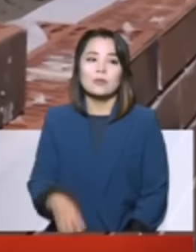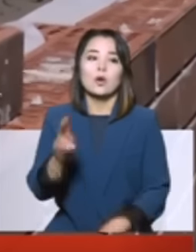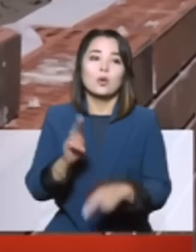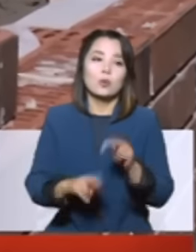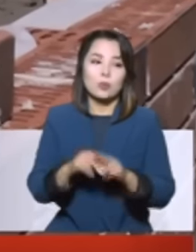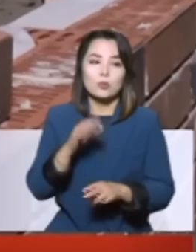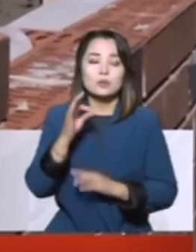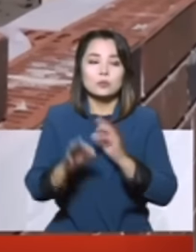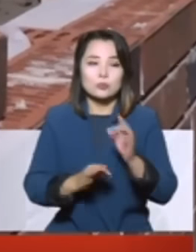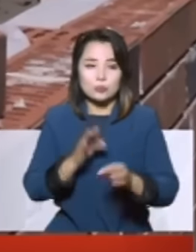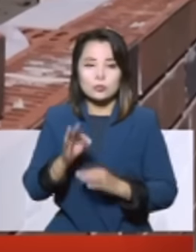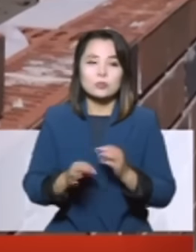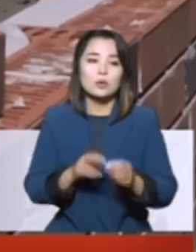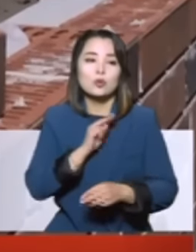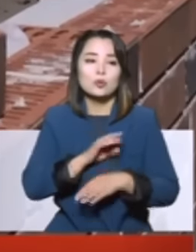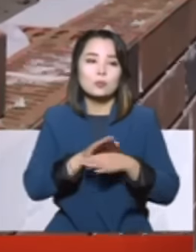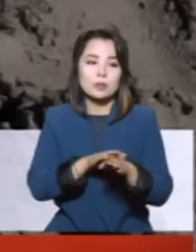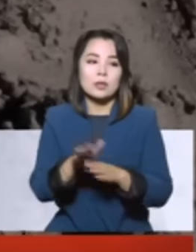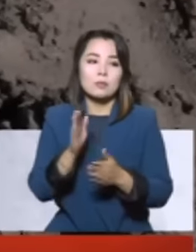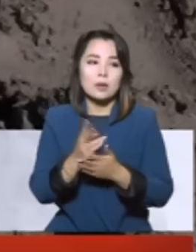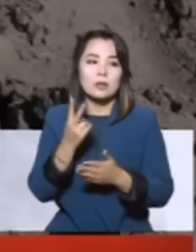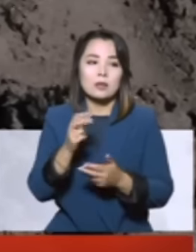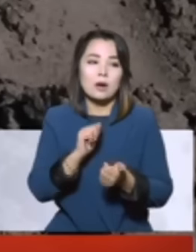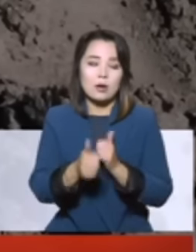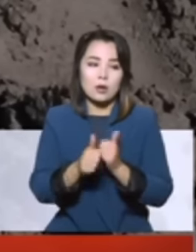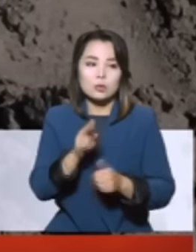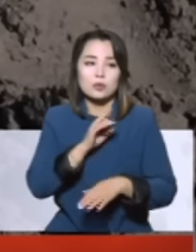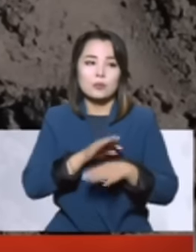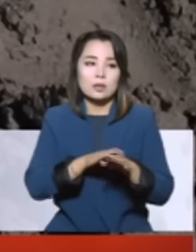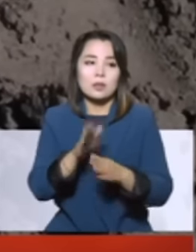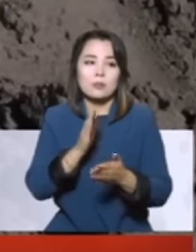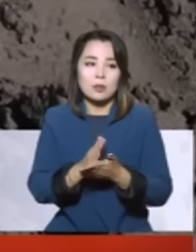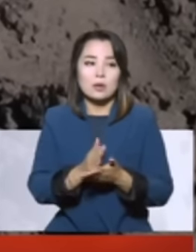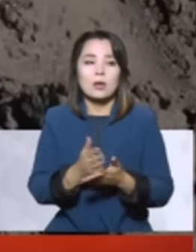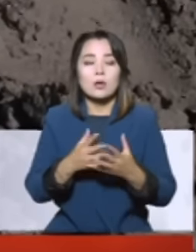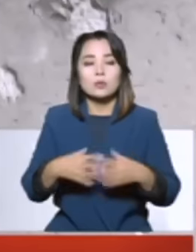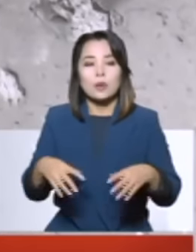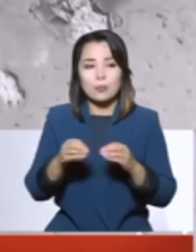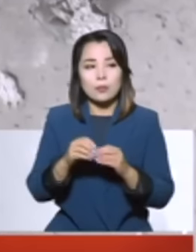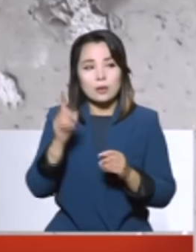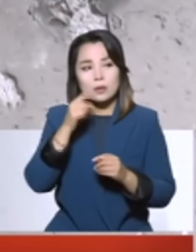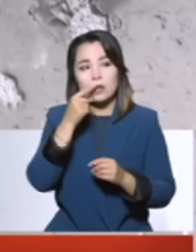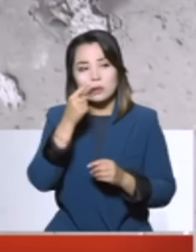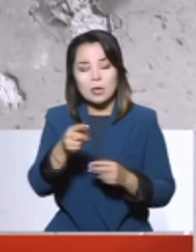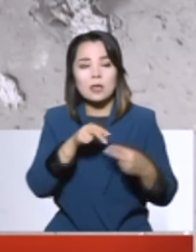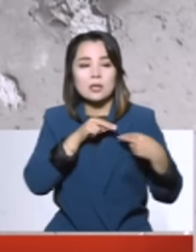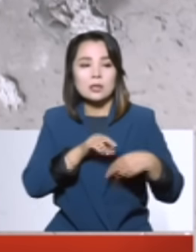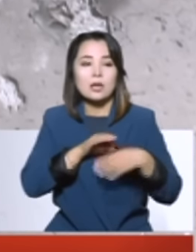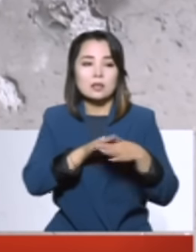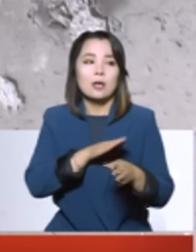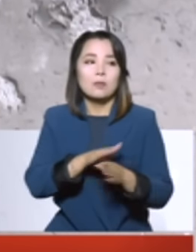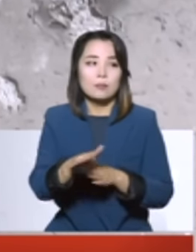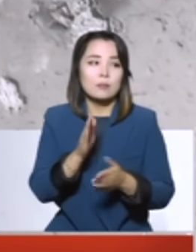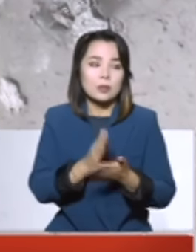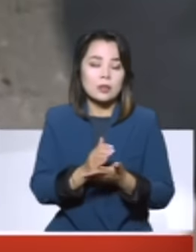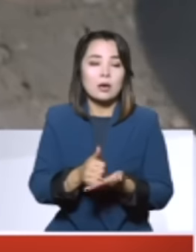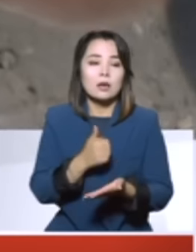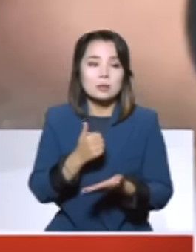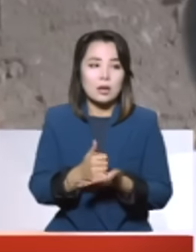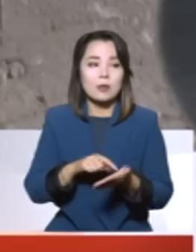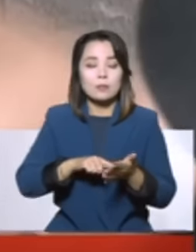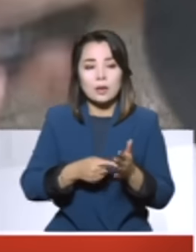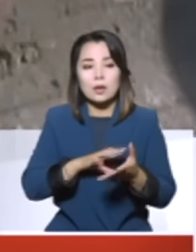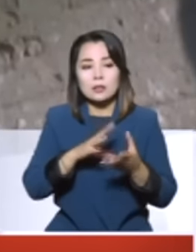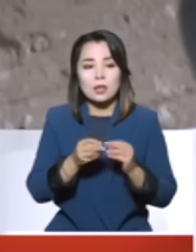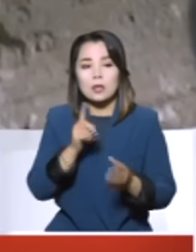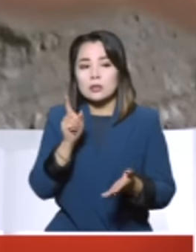Құрылысшылар күндіз-түні тыным таппайды, екі ауысыммен жұмыс істейді. Көбі отбасынан жырақта еңбек етеді. Басты мақсат қойылған